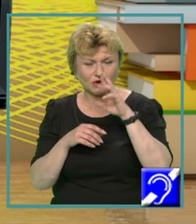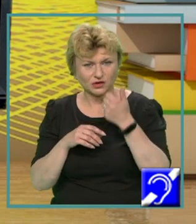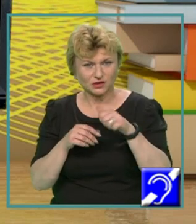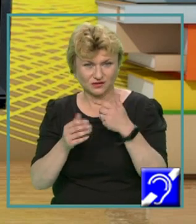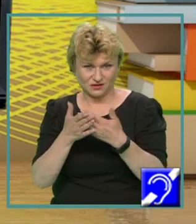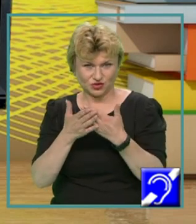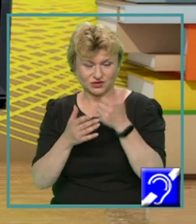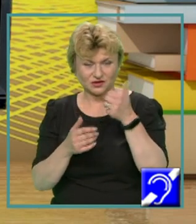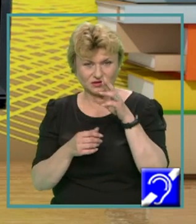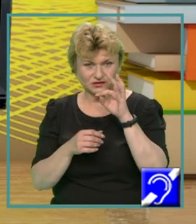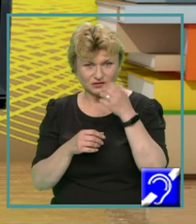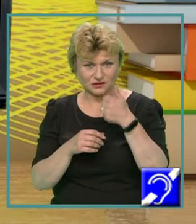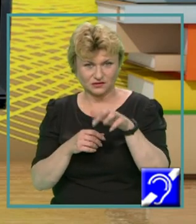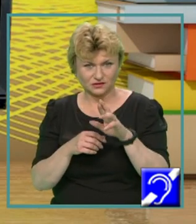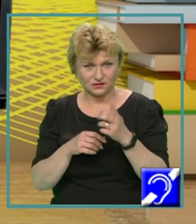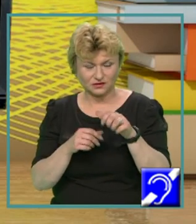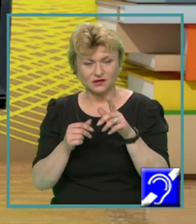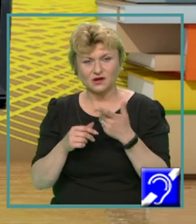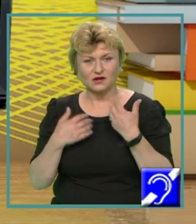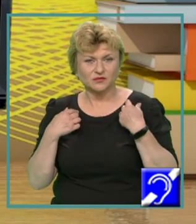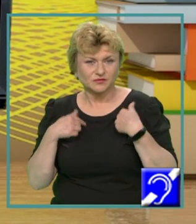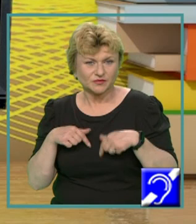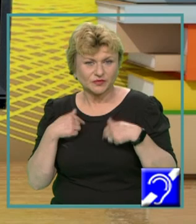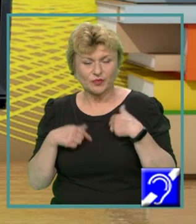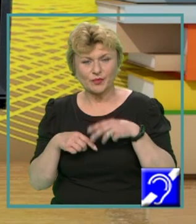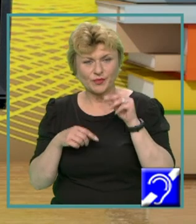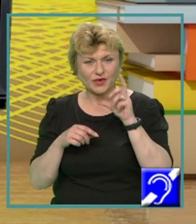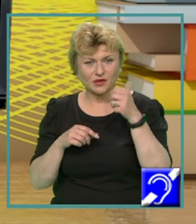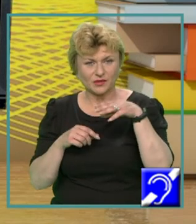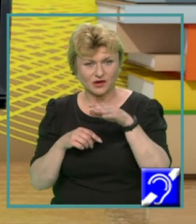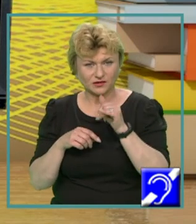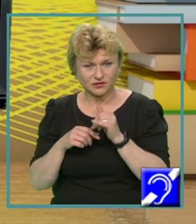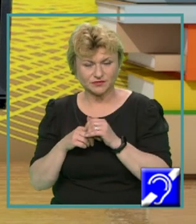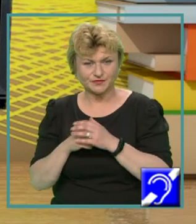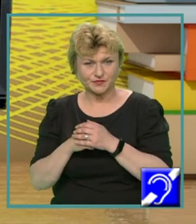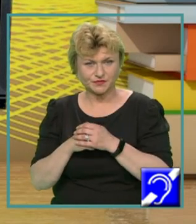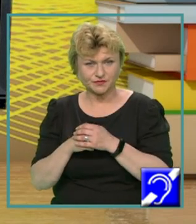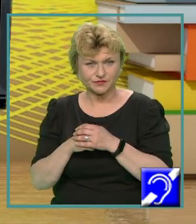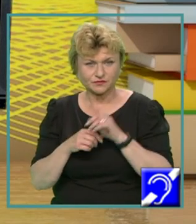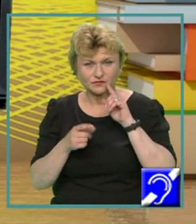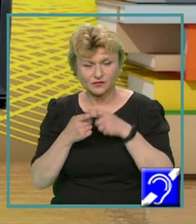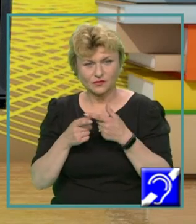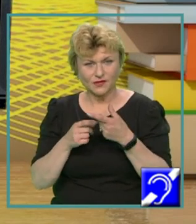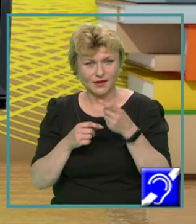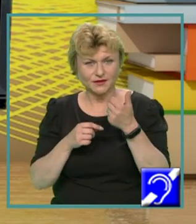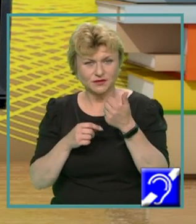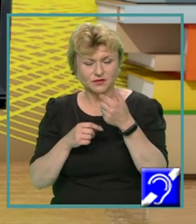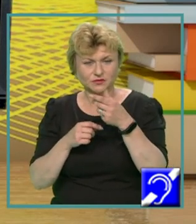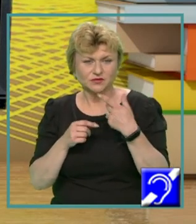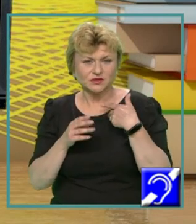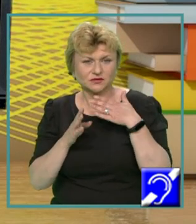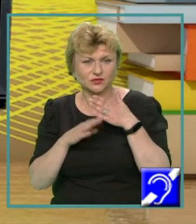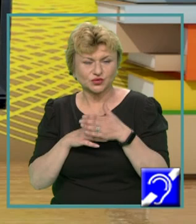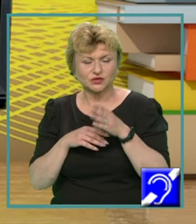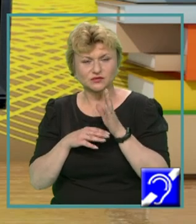arteră, trunchiul arterei pulmonare, da? Care se ramifică apoi în pulmonara dreaptă și artera pulmonară stângă spre plămâni. Se